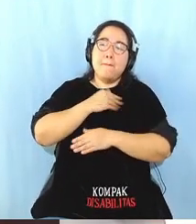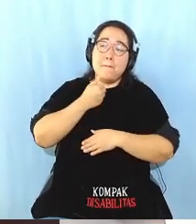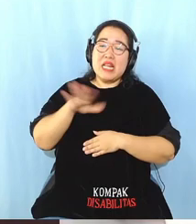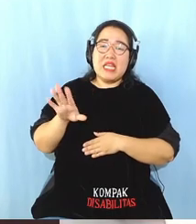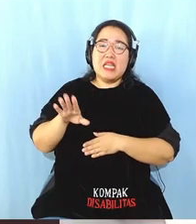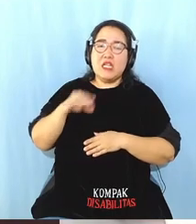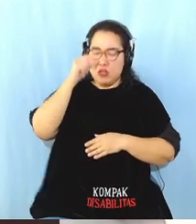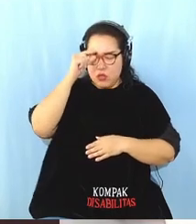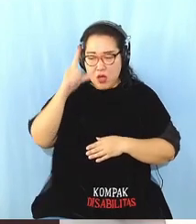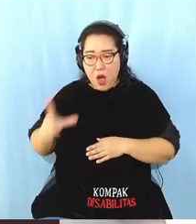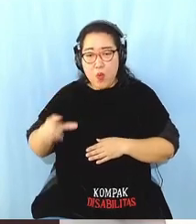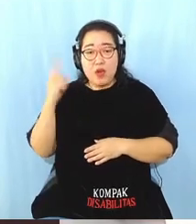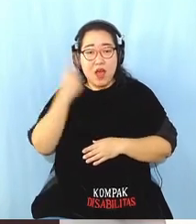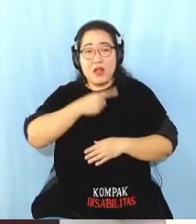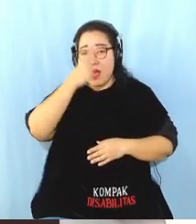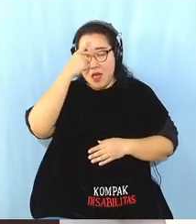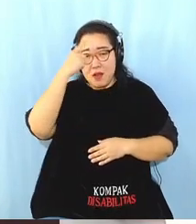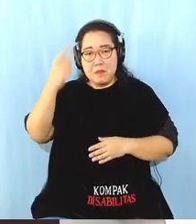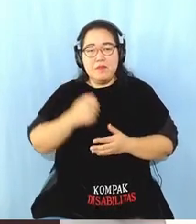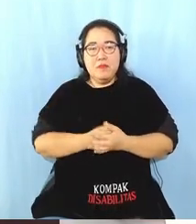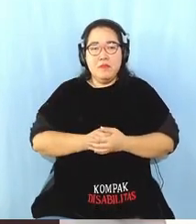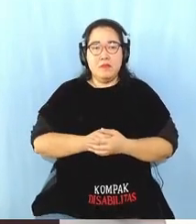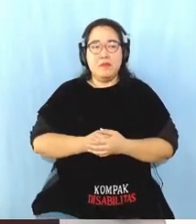penderitaan-penderitaan yang bisa saja kita alami.